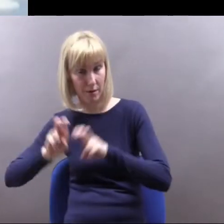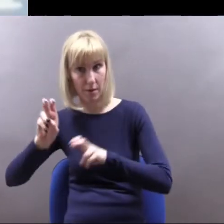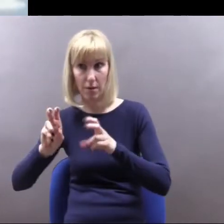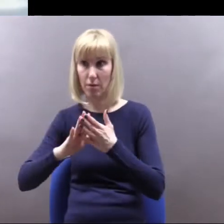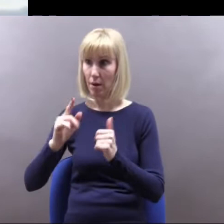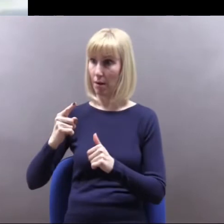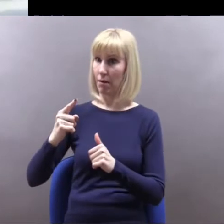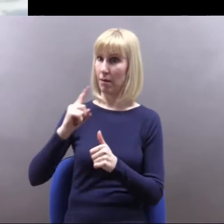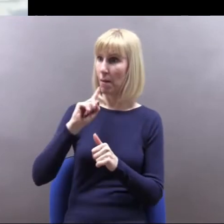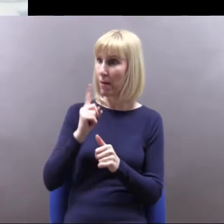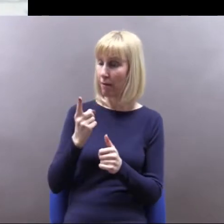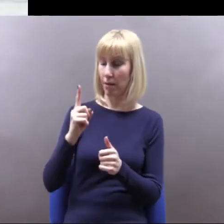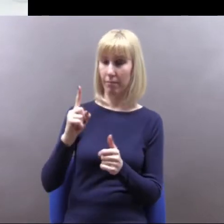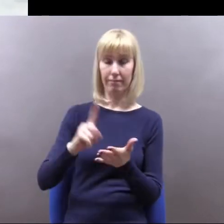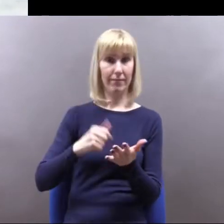to pierwszy,